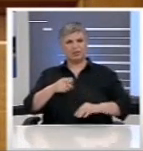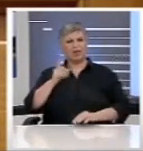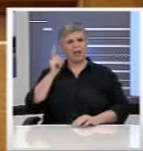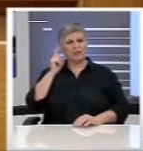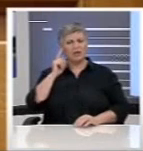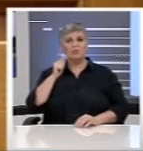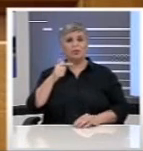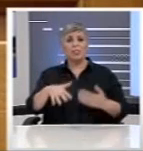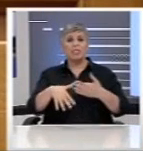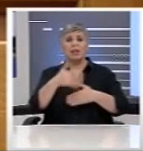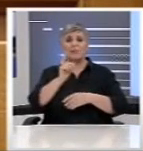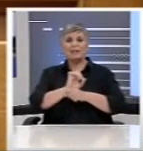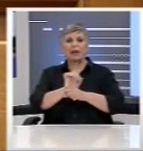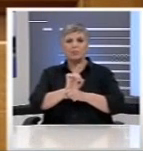του